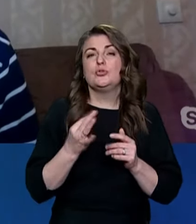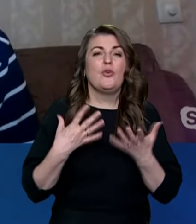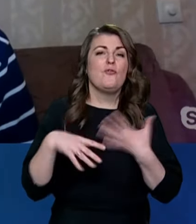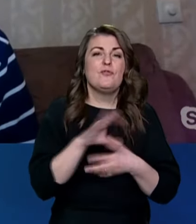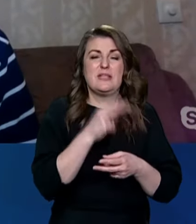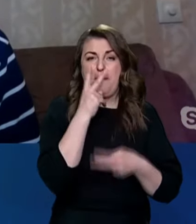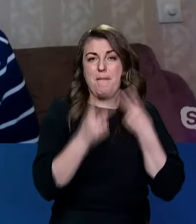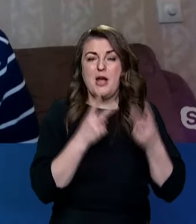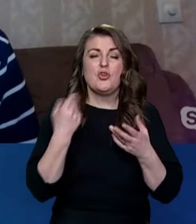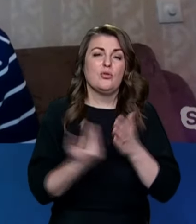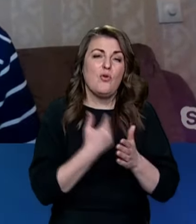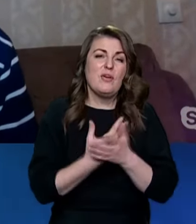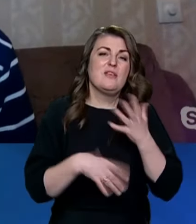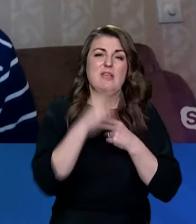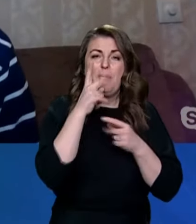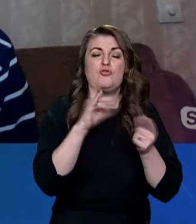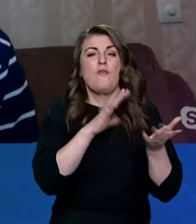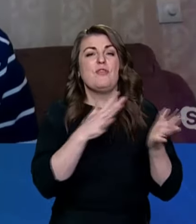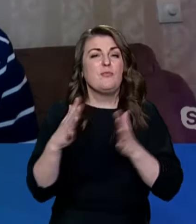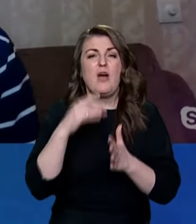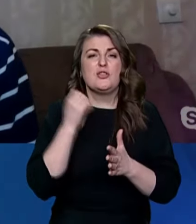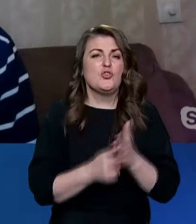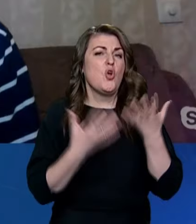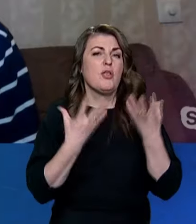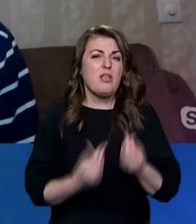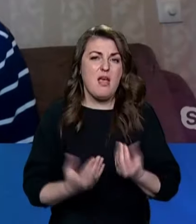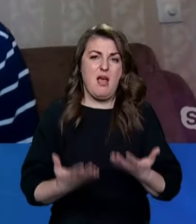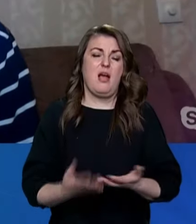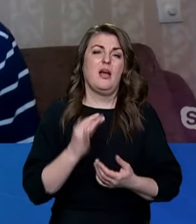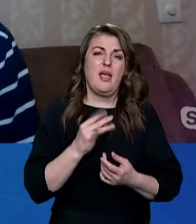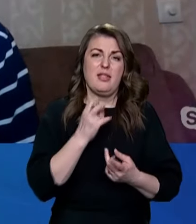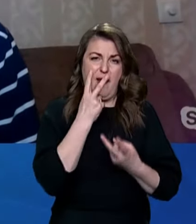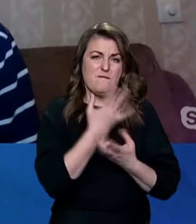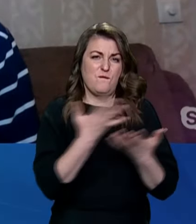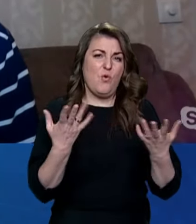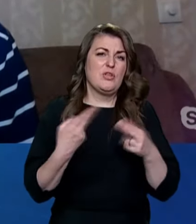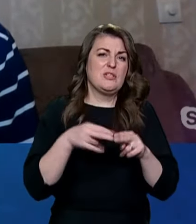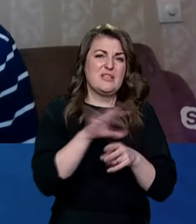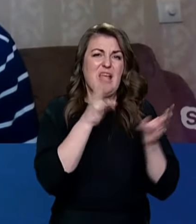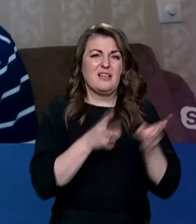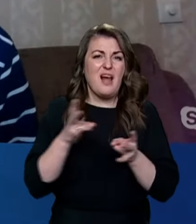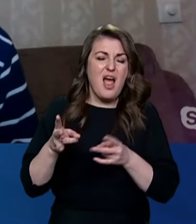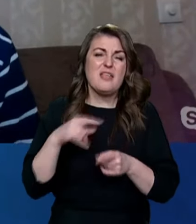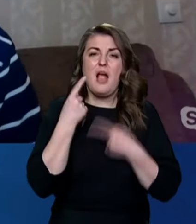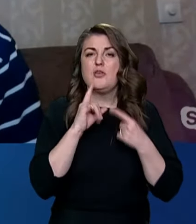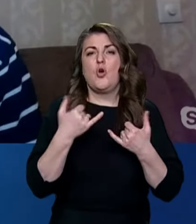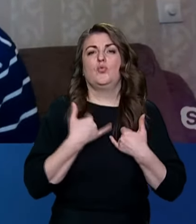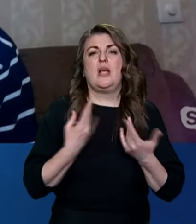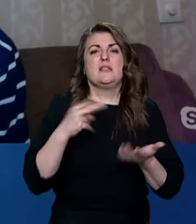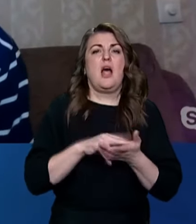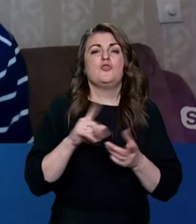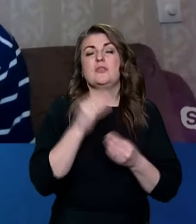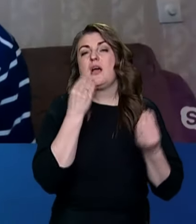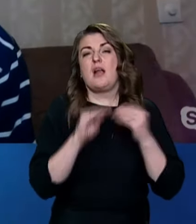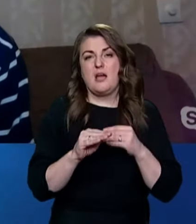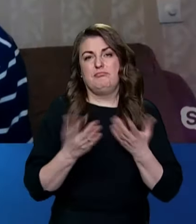всі бачать новини, всі бачать, що відбувається щодня. І на фоні всіх трагедій казати, що у нас стало щось